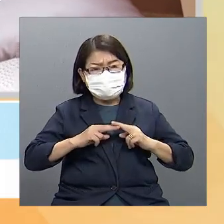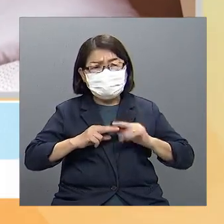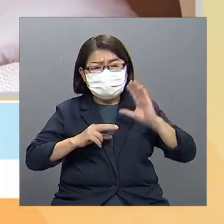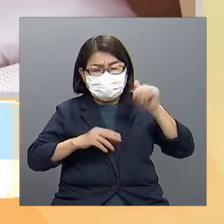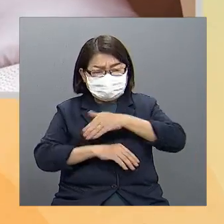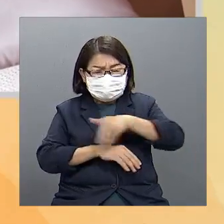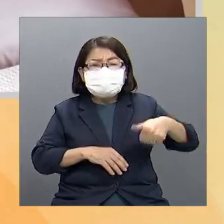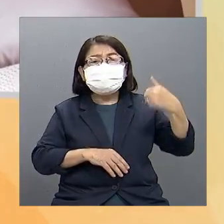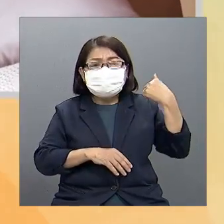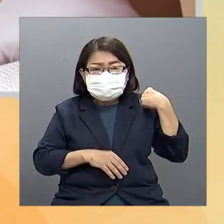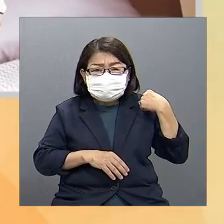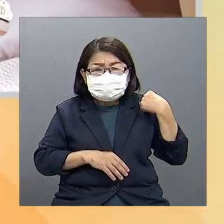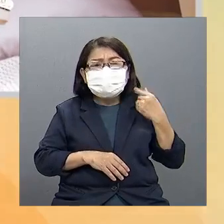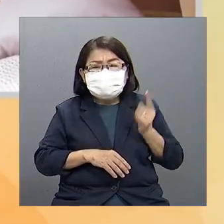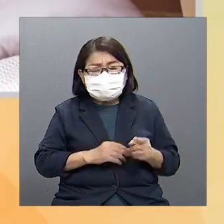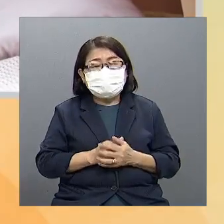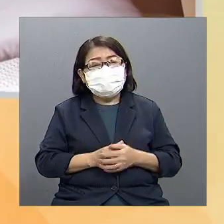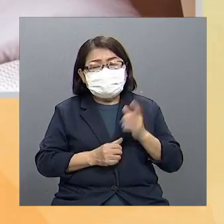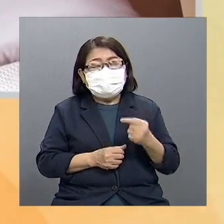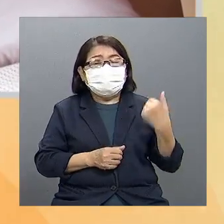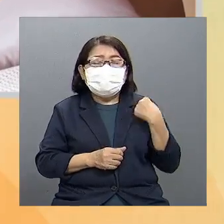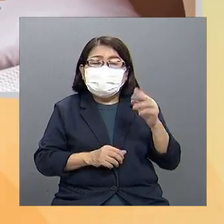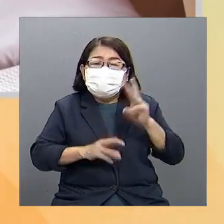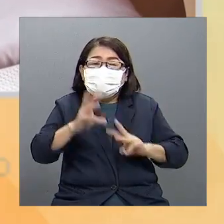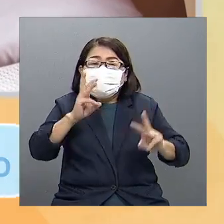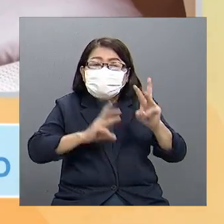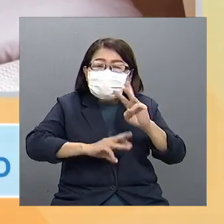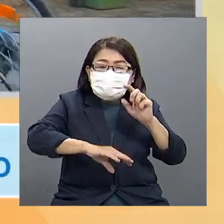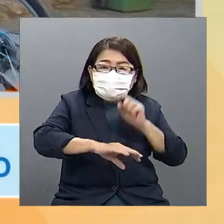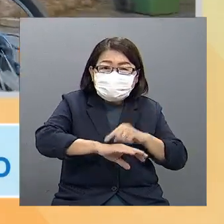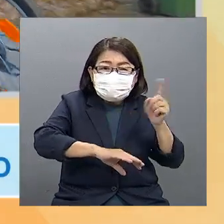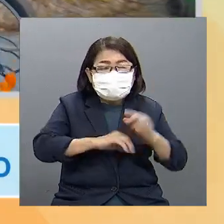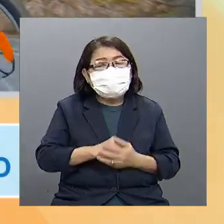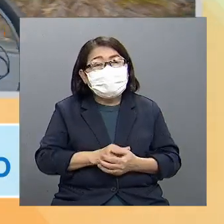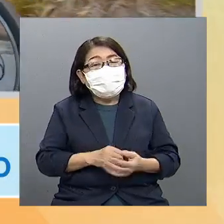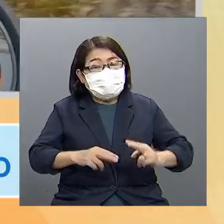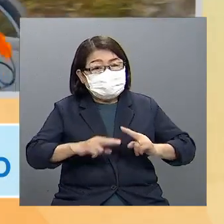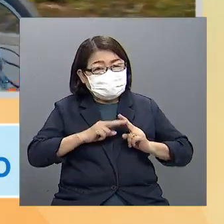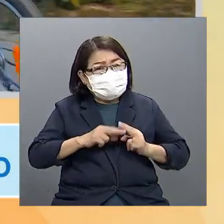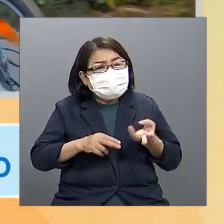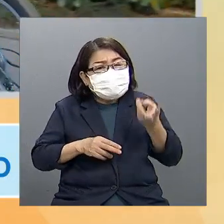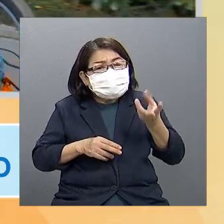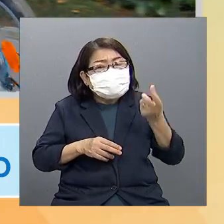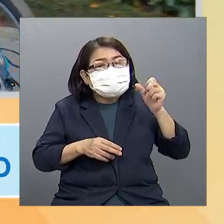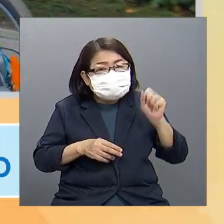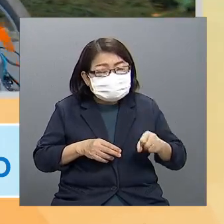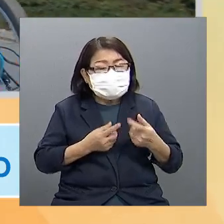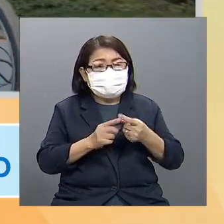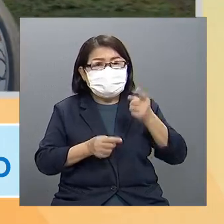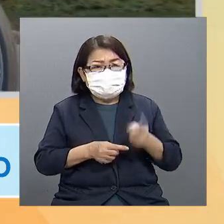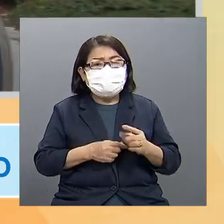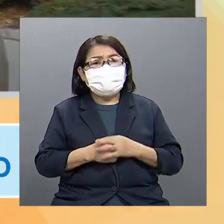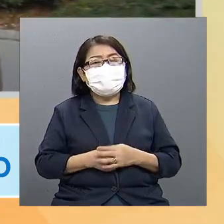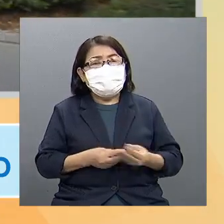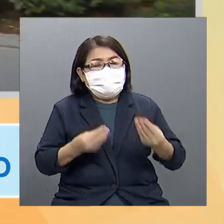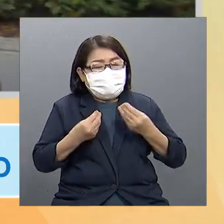วเราจะมีเวลาส่วนตัวอาจจะไม่กี่นาทีแต่มันคือเวลาที่เราจะเติมพลังของ